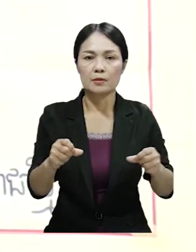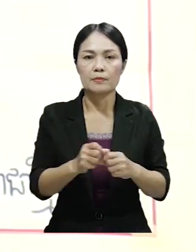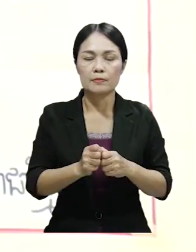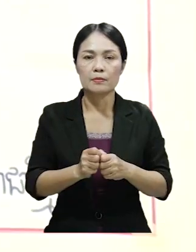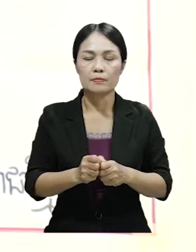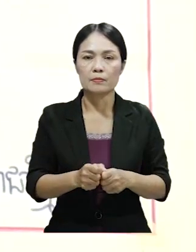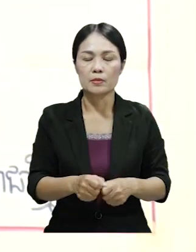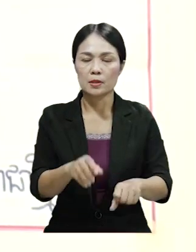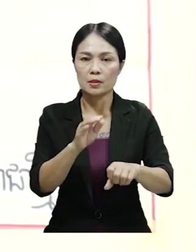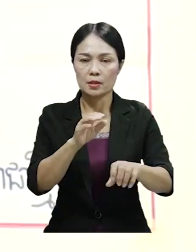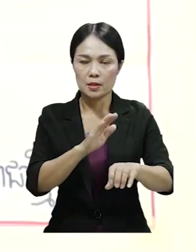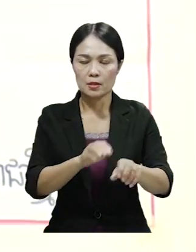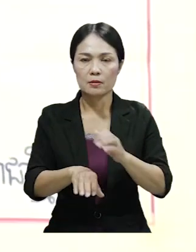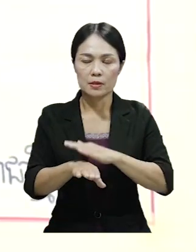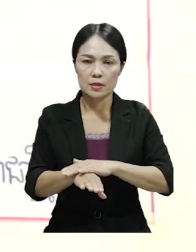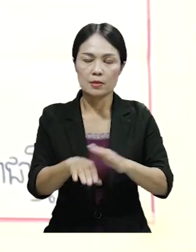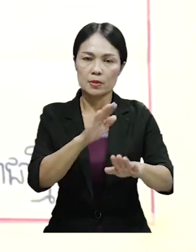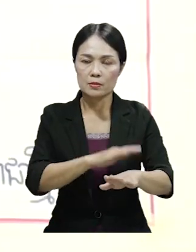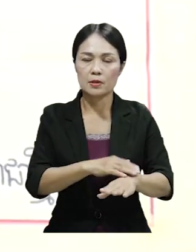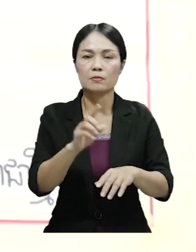2 ទំហំ ប៉ុនគ្នា